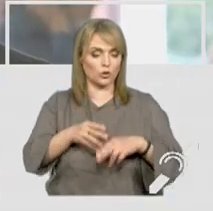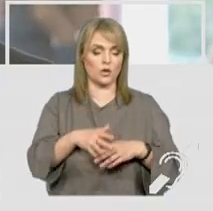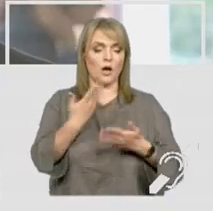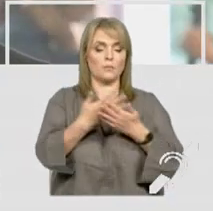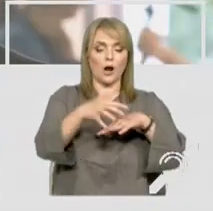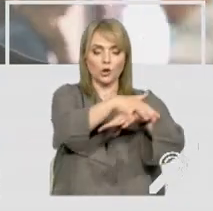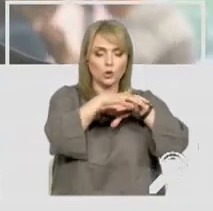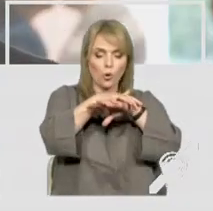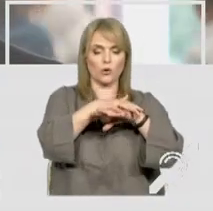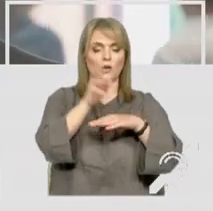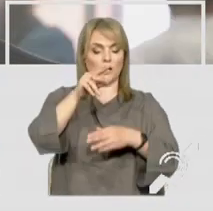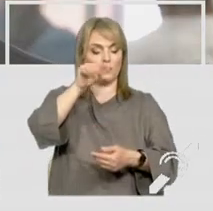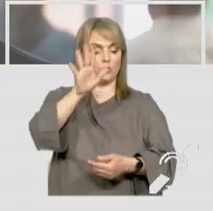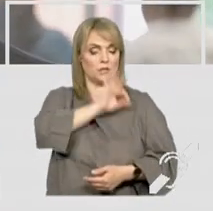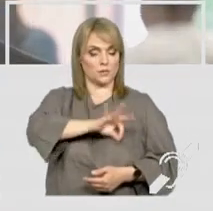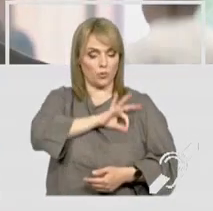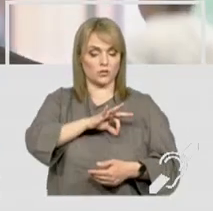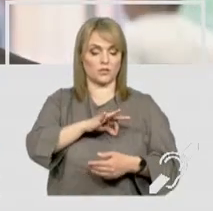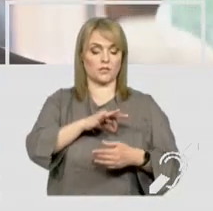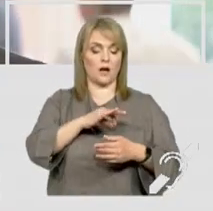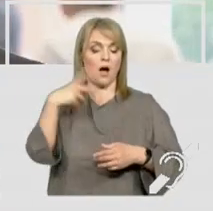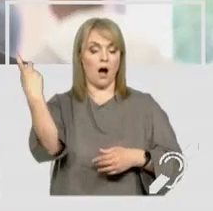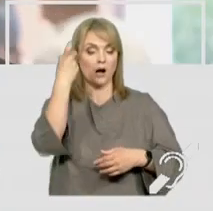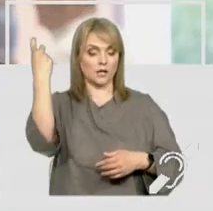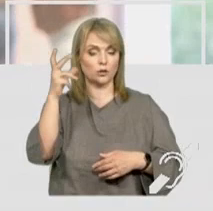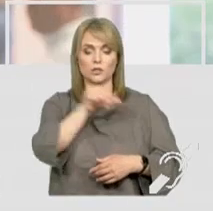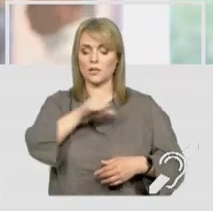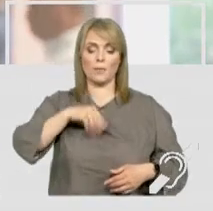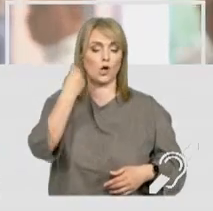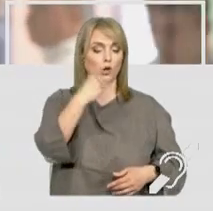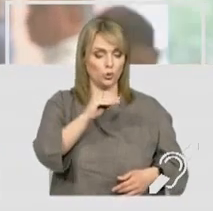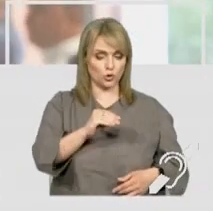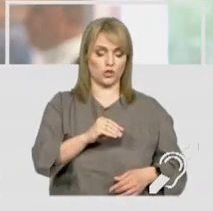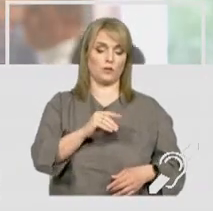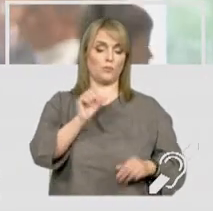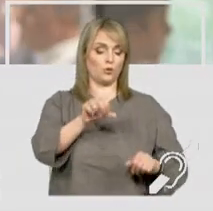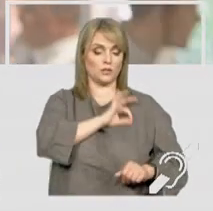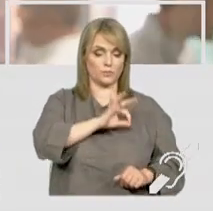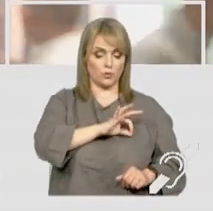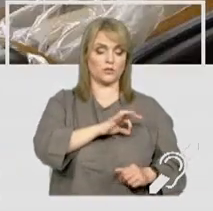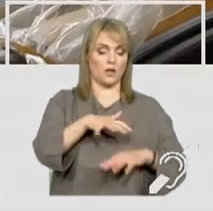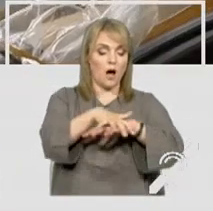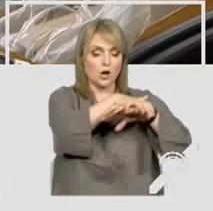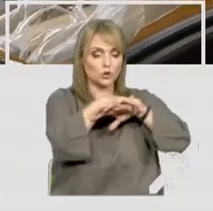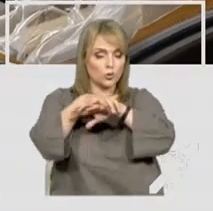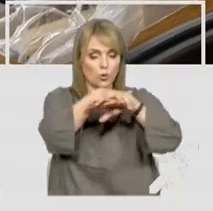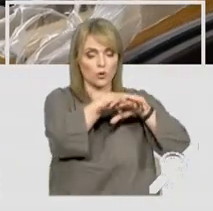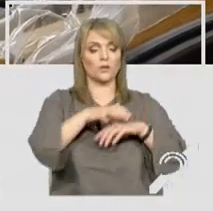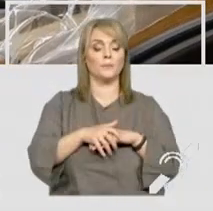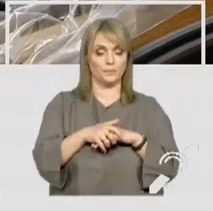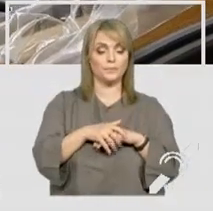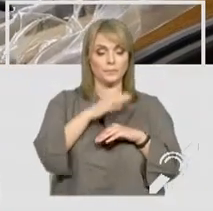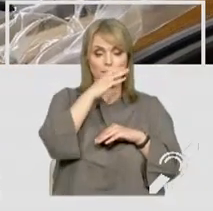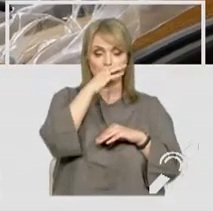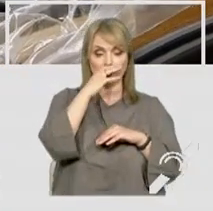dronele industriale, tractoare de ultimă generație, diferite instrumente pentru